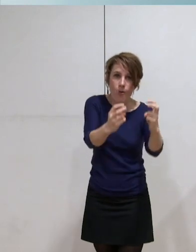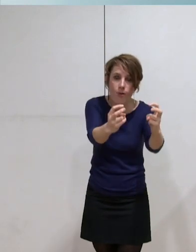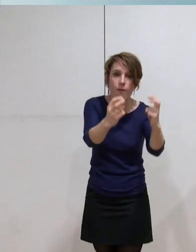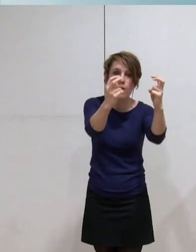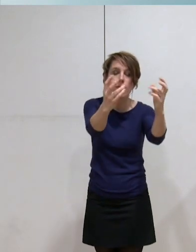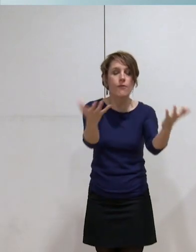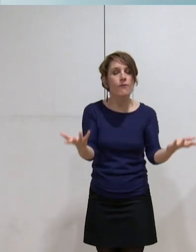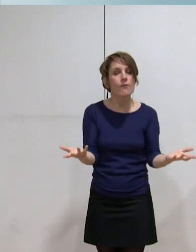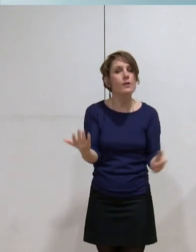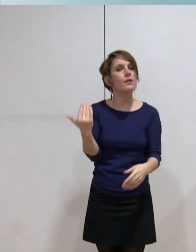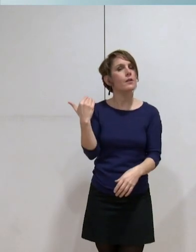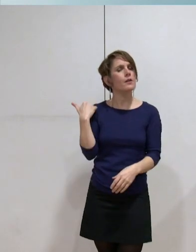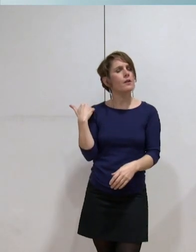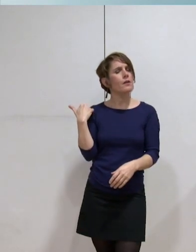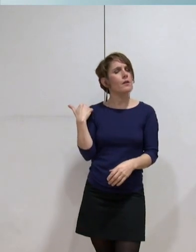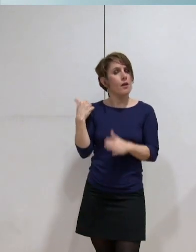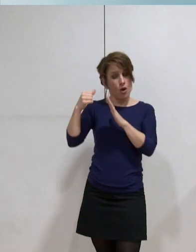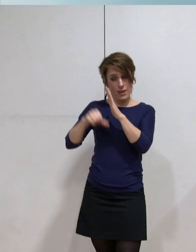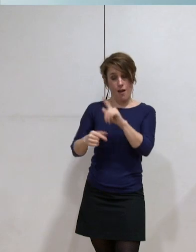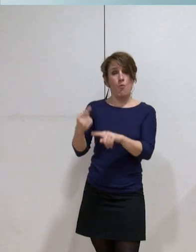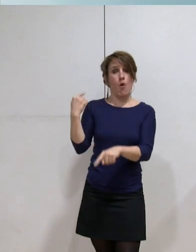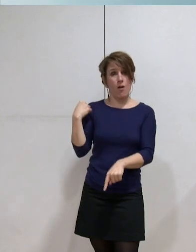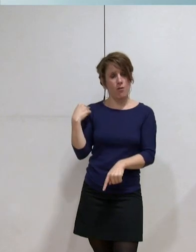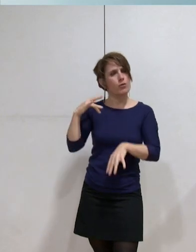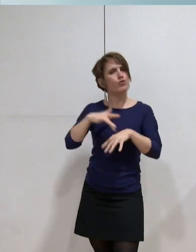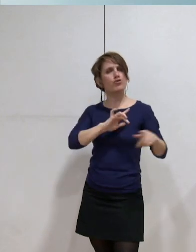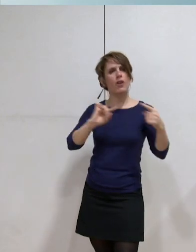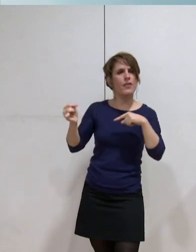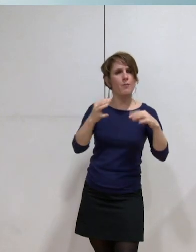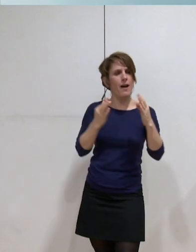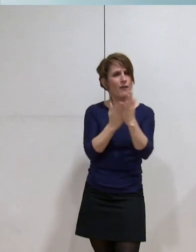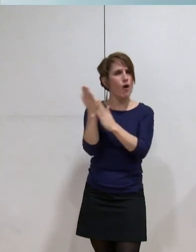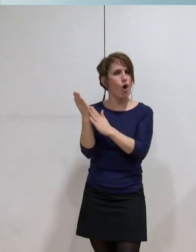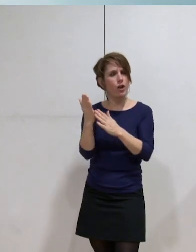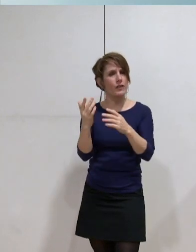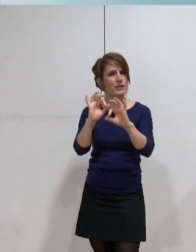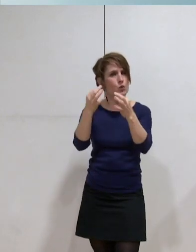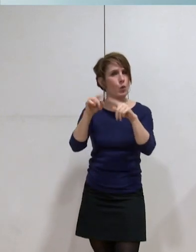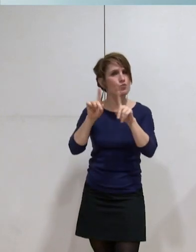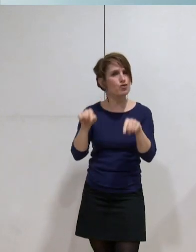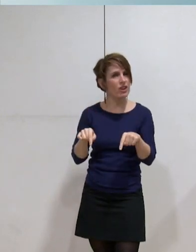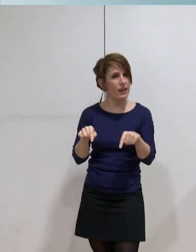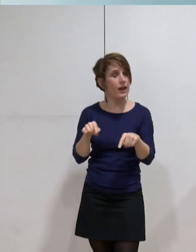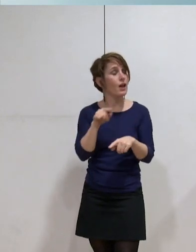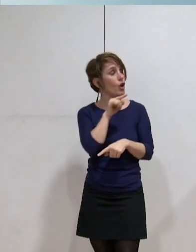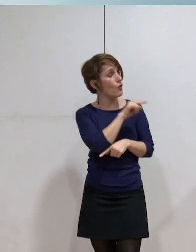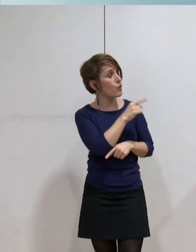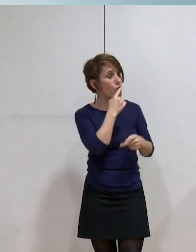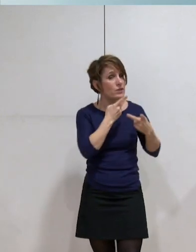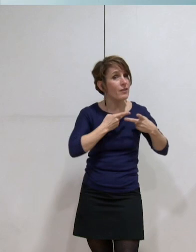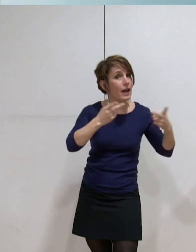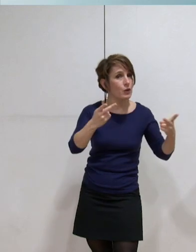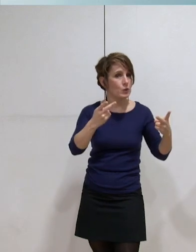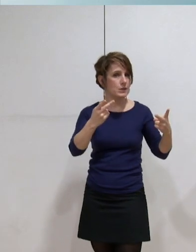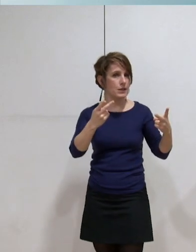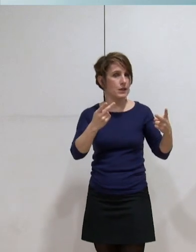d'orientation budgétaire il y a un mois vous annonciez un endettement supplémentaire